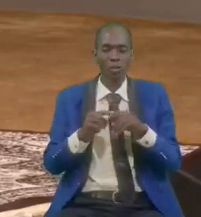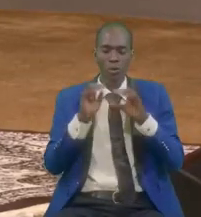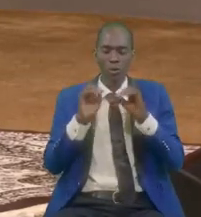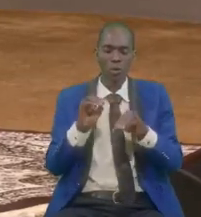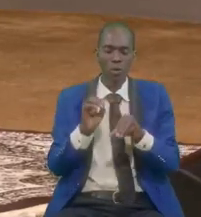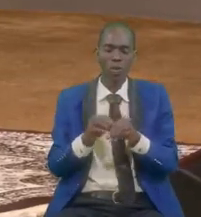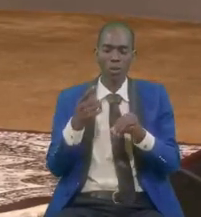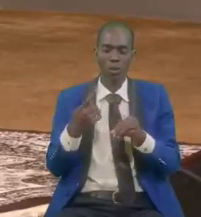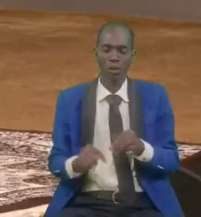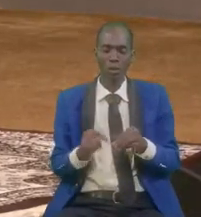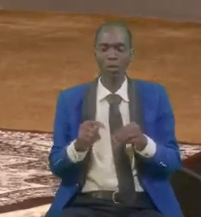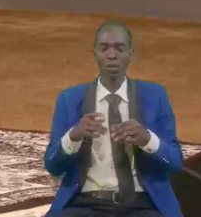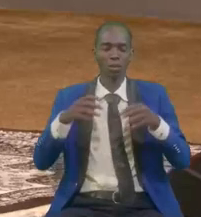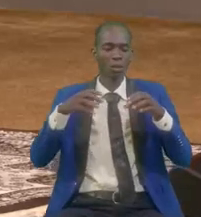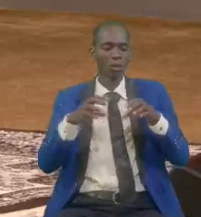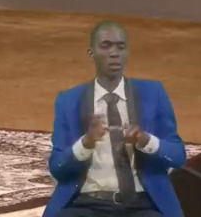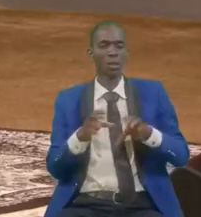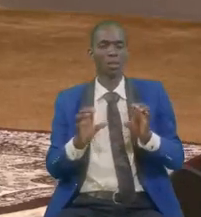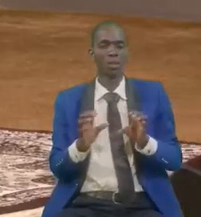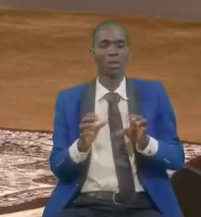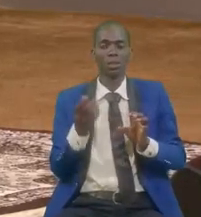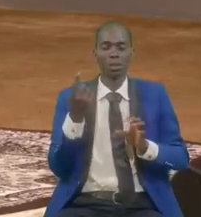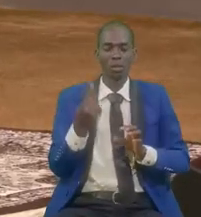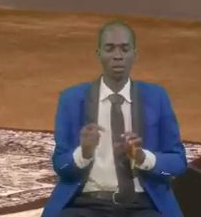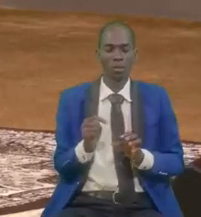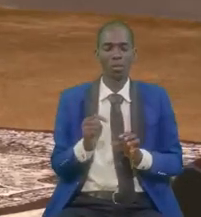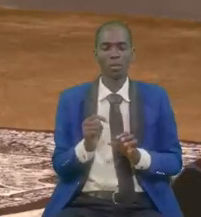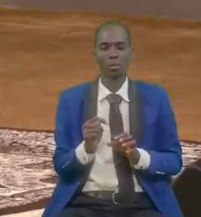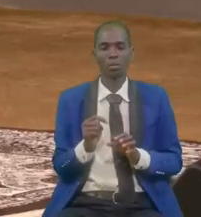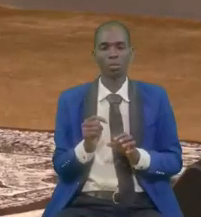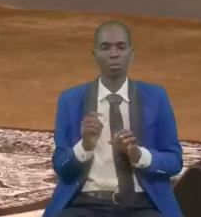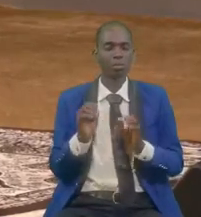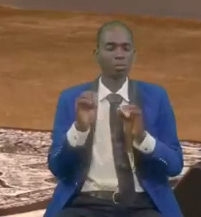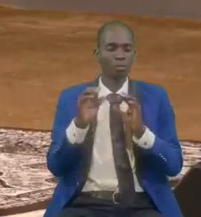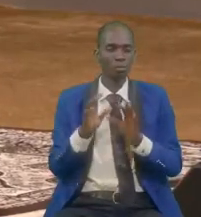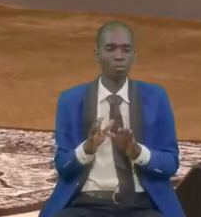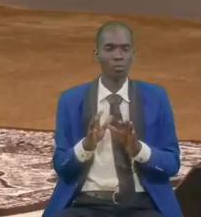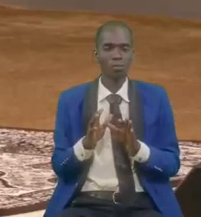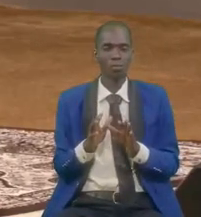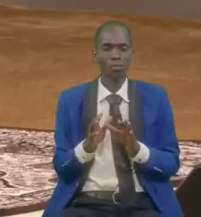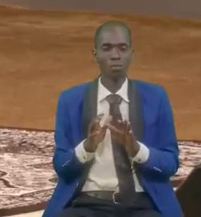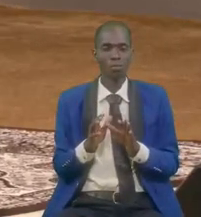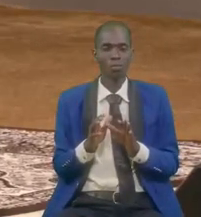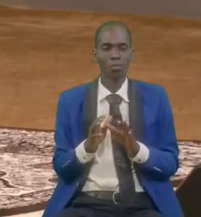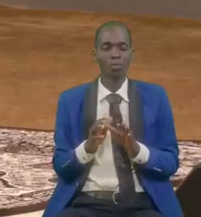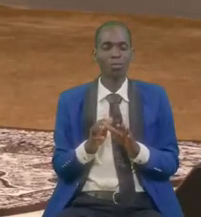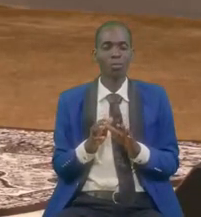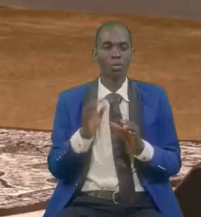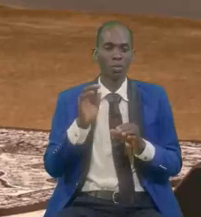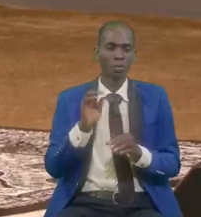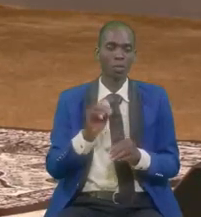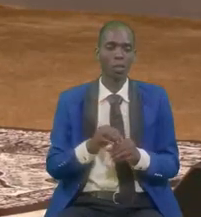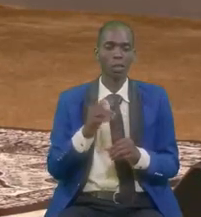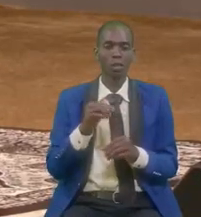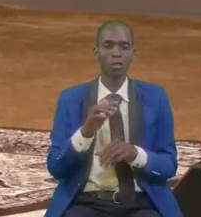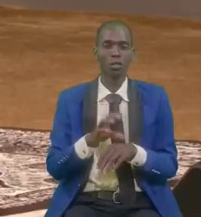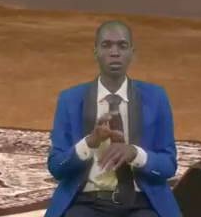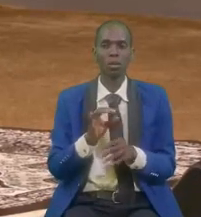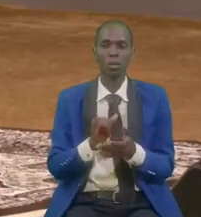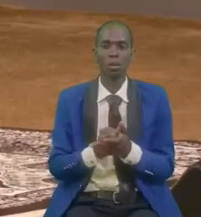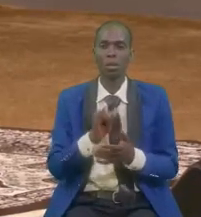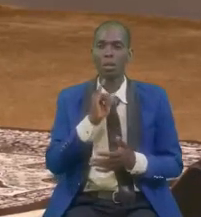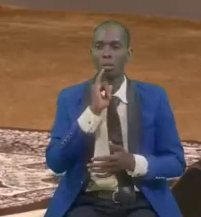des soi-disant croyants, et l'enseignant de la parole de Dieu le trouve difficile d'enseigner la